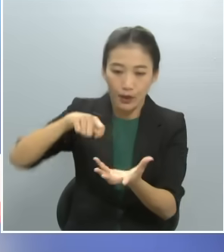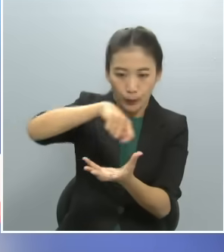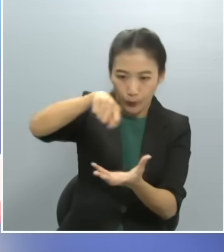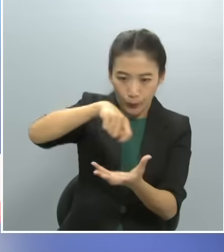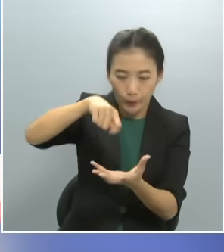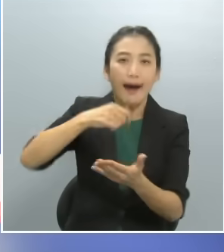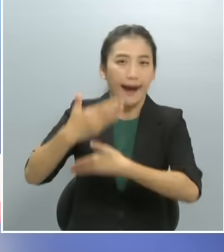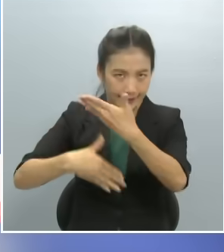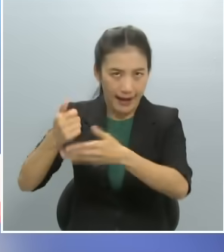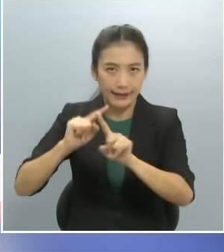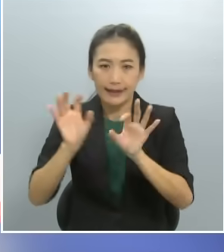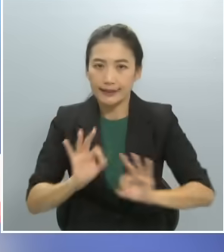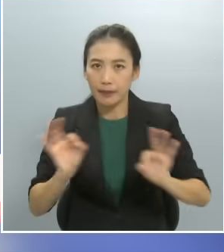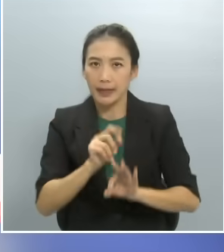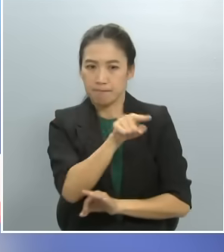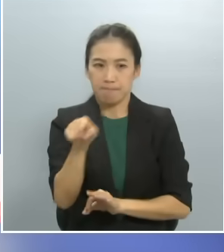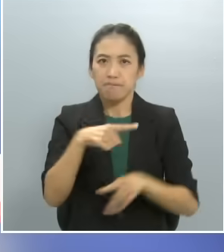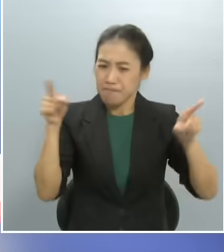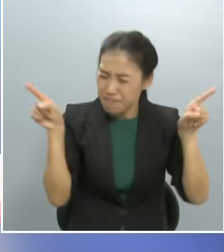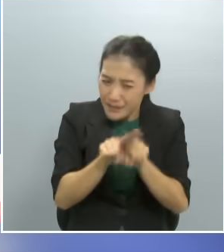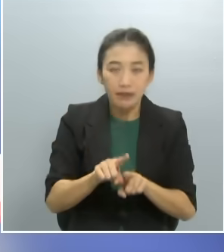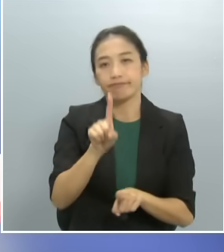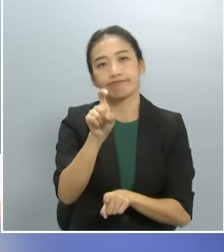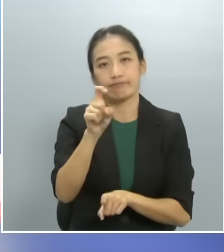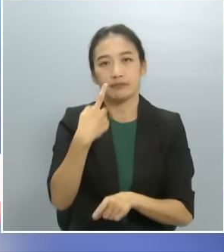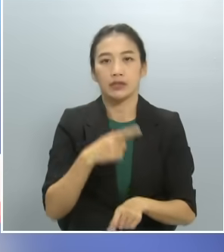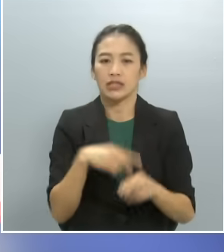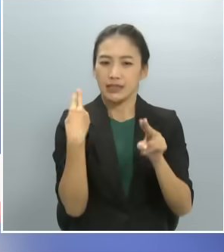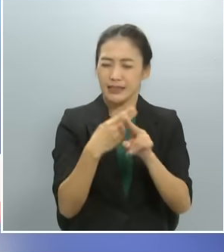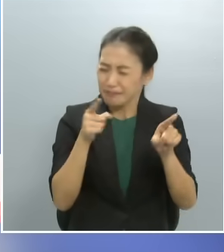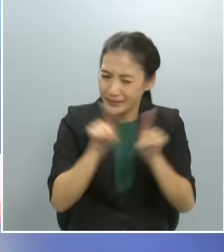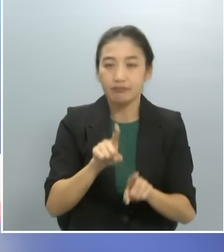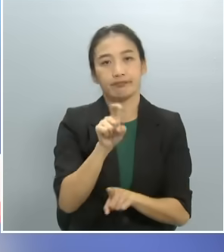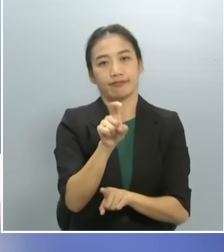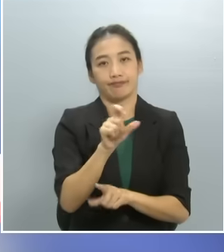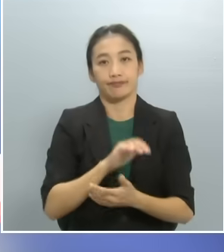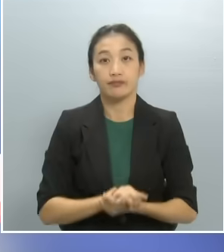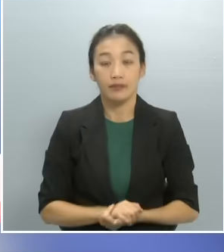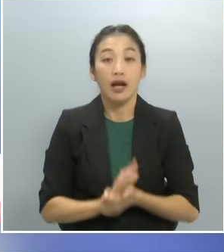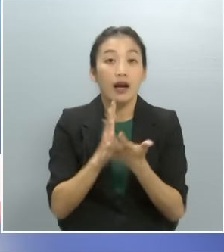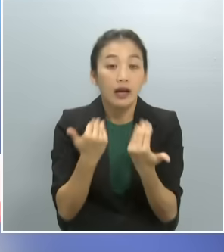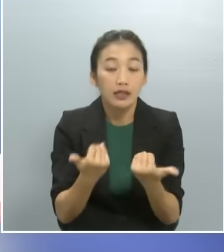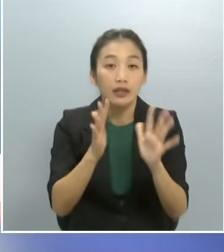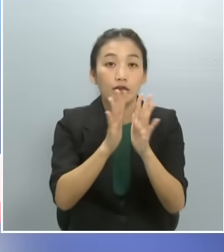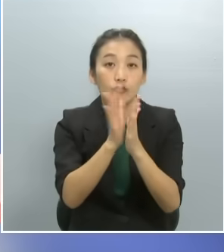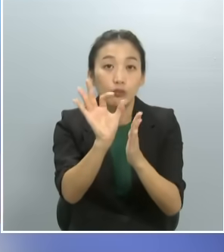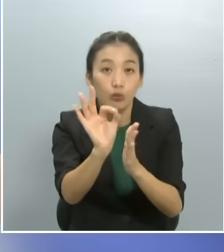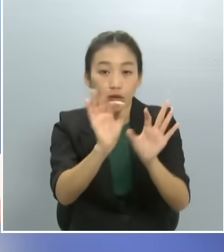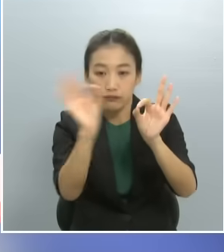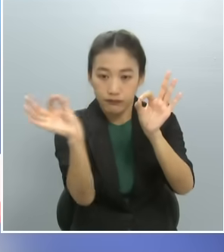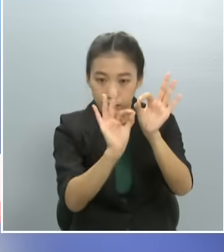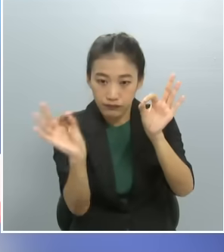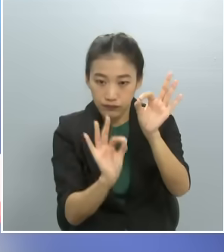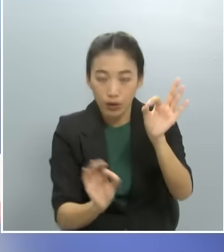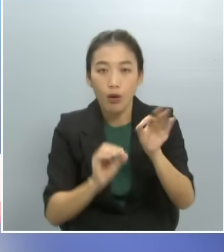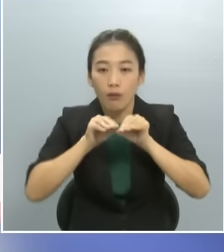เพจ Facebookร้านนี้ก็โพสต์ชี้แจงขออภัยในการสื่อสารที่ทำให้เกิดความเข้าใจที่คลาดเคลื่อน